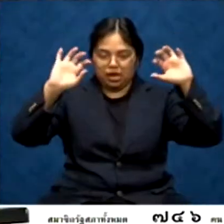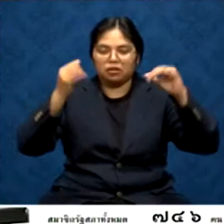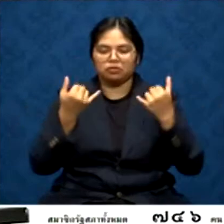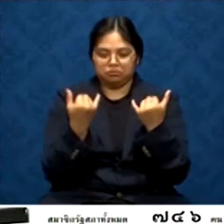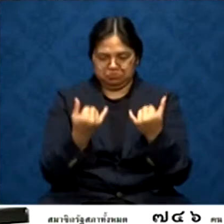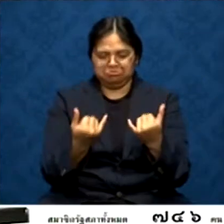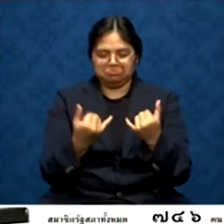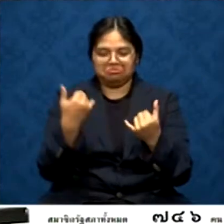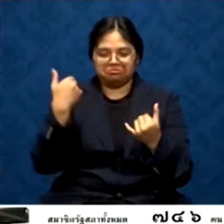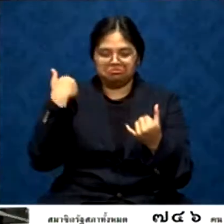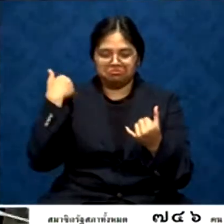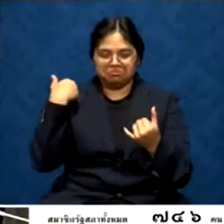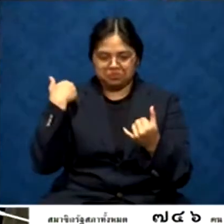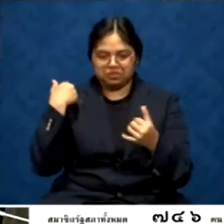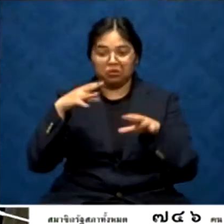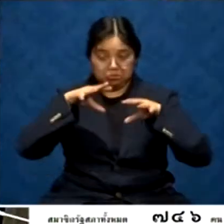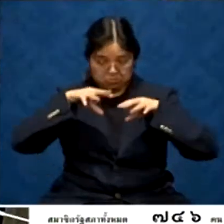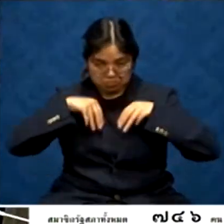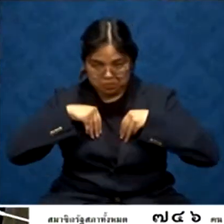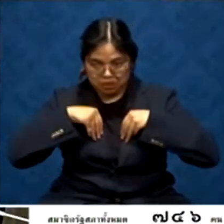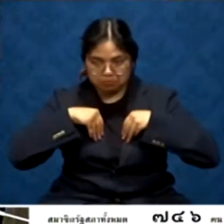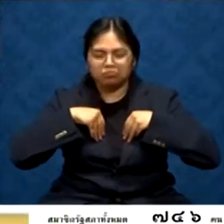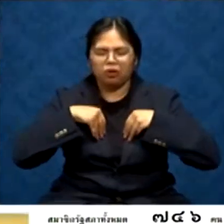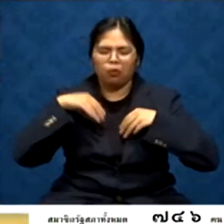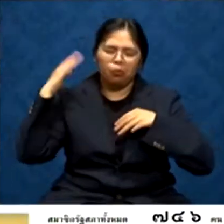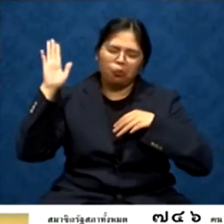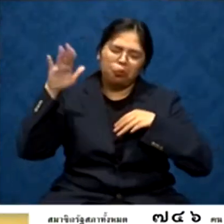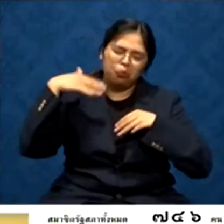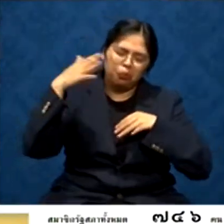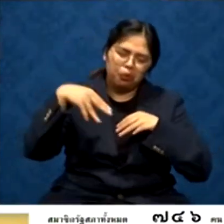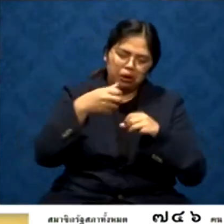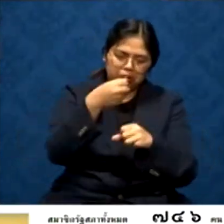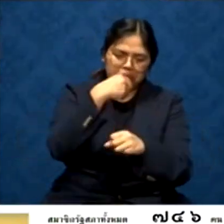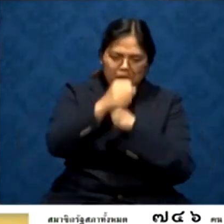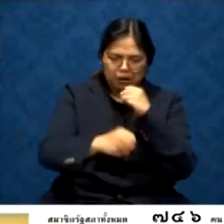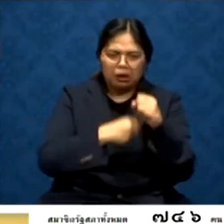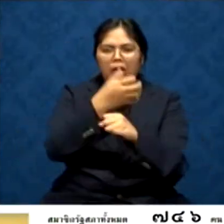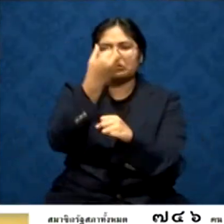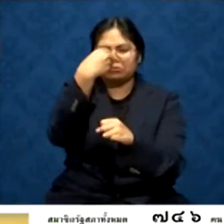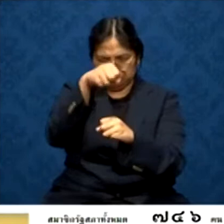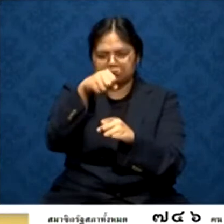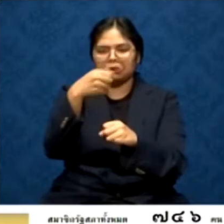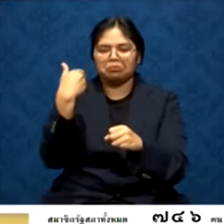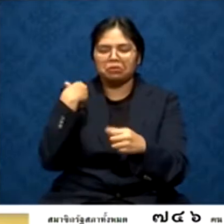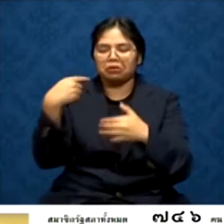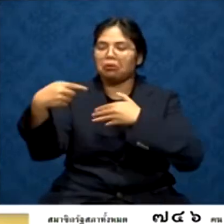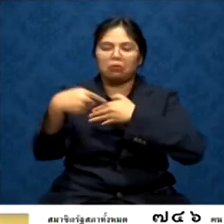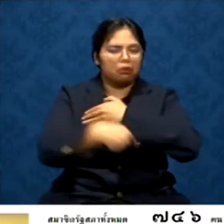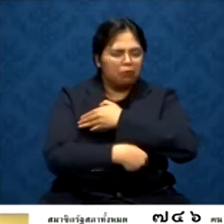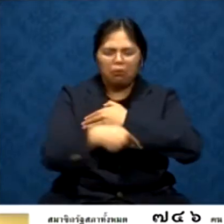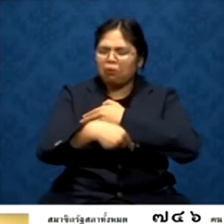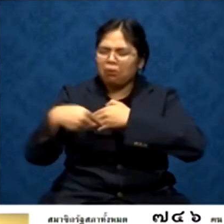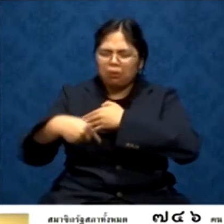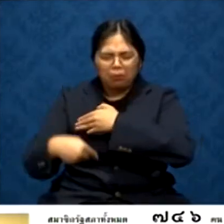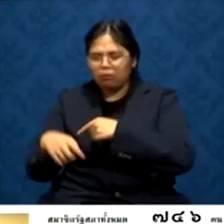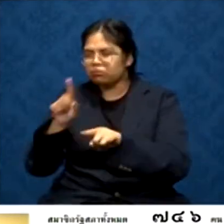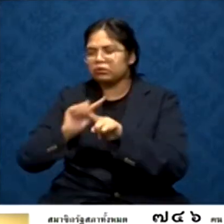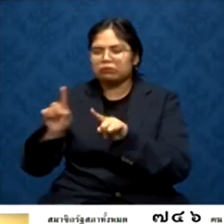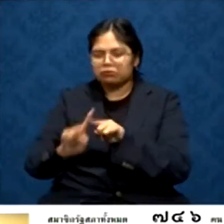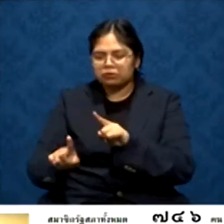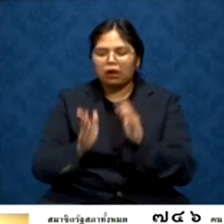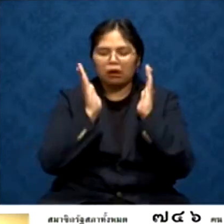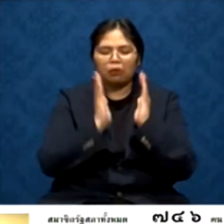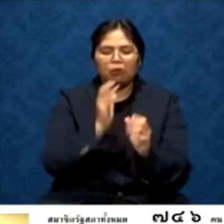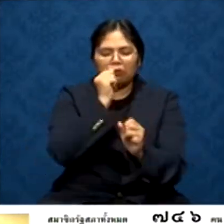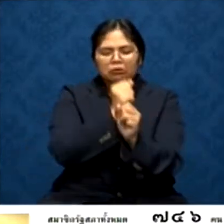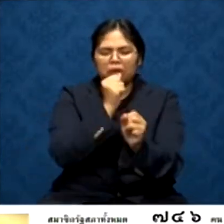างตรงไปตรงมาว่าตลอดหนึ่งทศวรรษที่ผ่านมามันคือความเลวร้ายที่เต็มไปด้วยการคอร์รัปชันข้าราชการน้ำดีที่ทำห